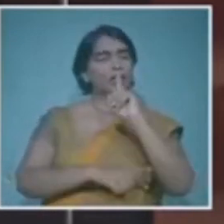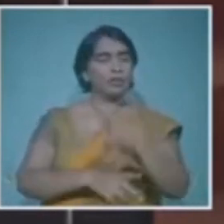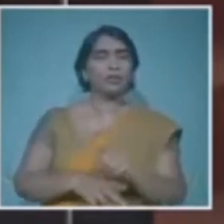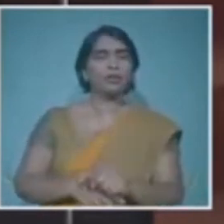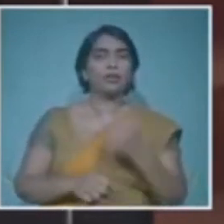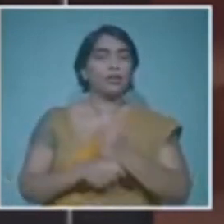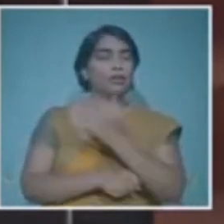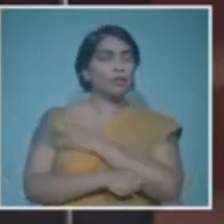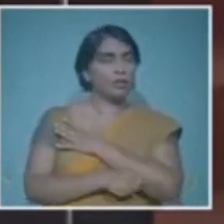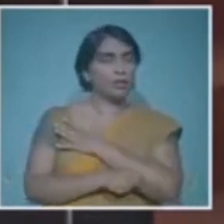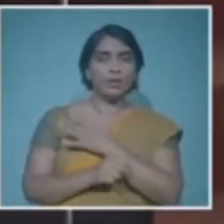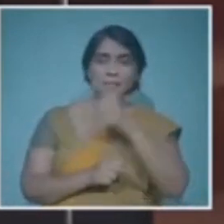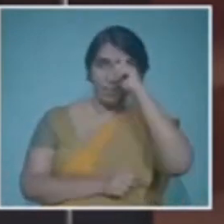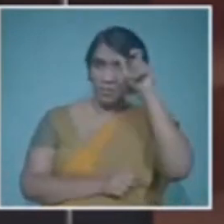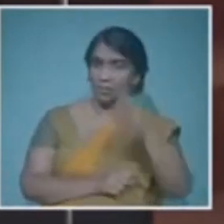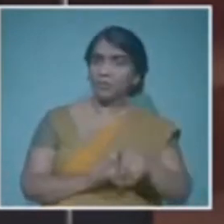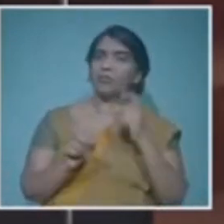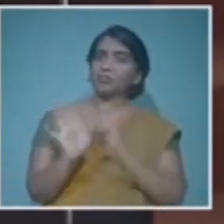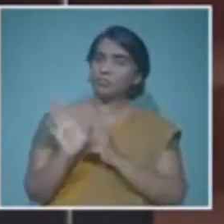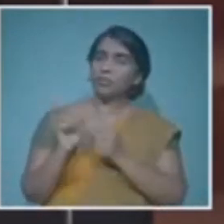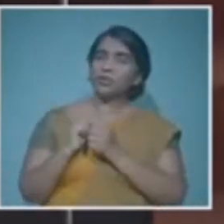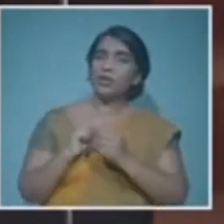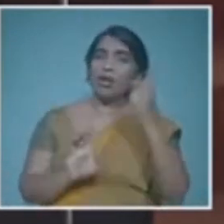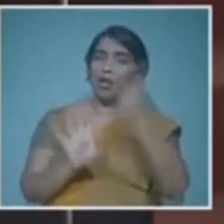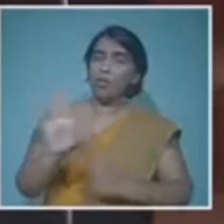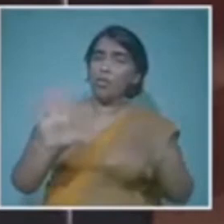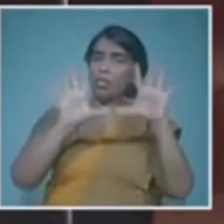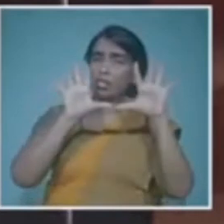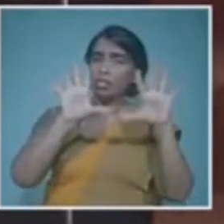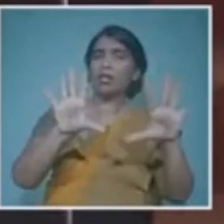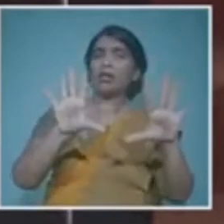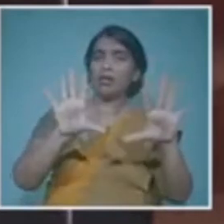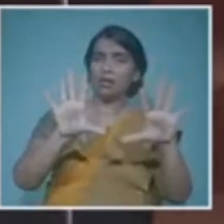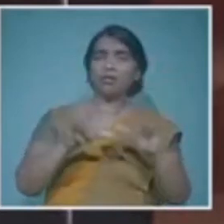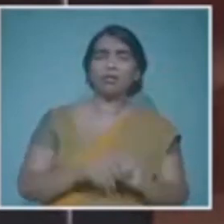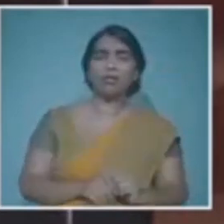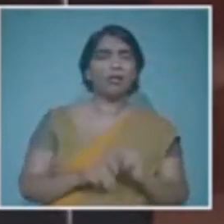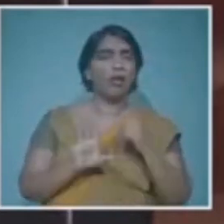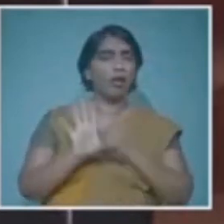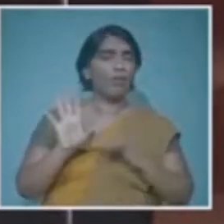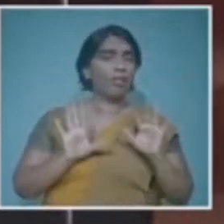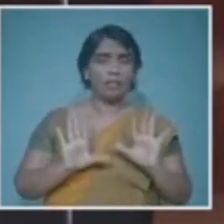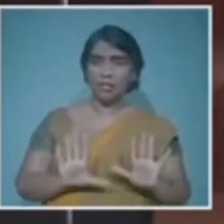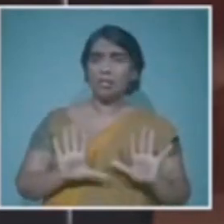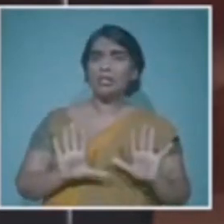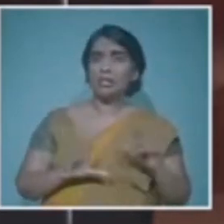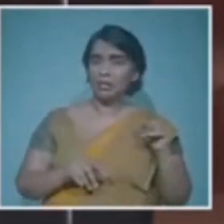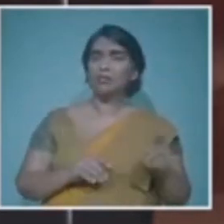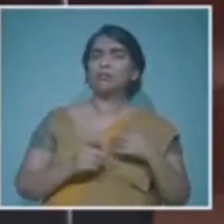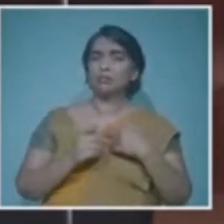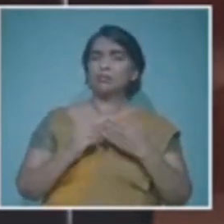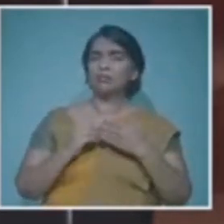පස්සේ ගෝඨාභය රාජපක්ෂ මහත්තයා ආවමත් ඒ වැඩේ කරගෙන යටි කිව්වා. අවුරුදු 10ක් තිබ්බා. He had 10 years to reform